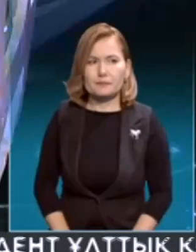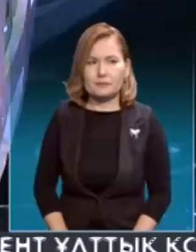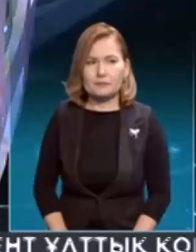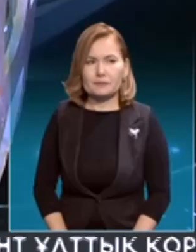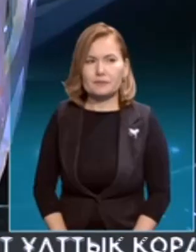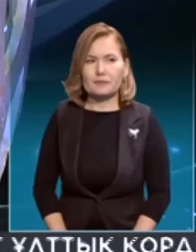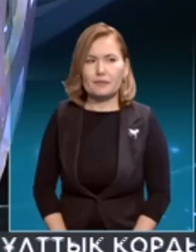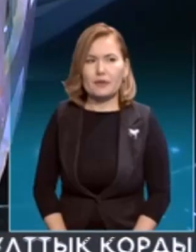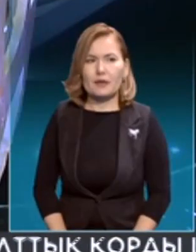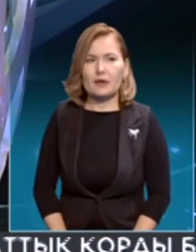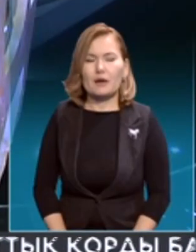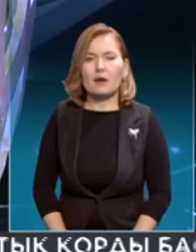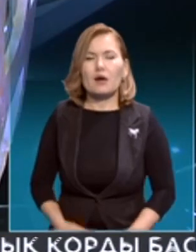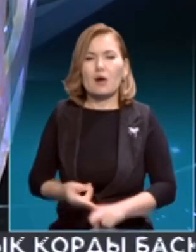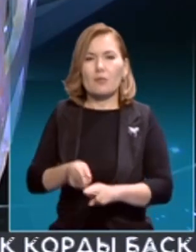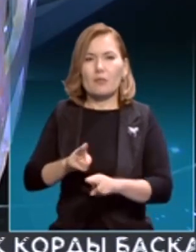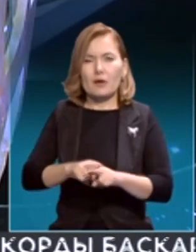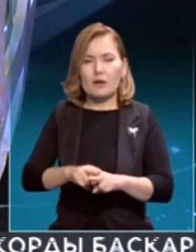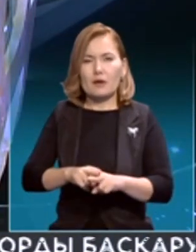Бұл